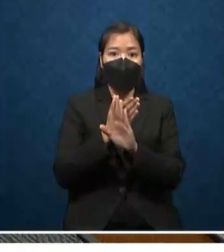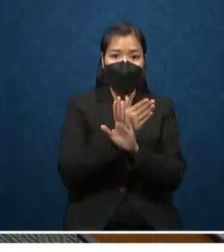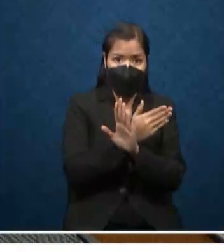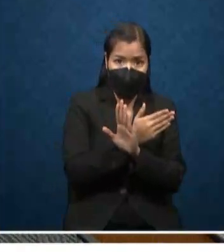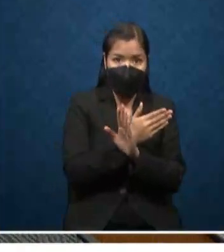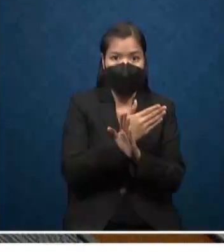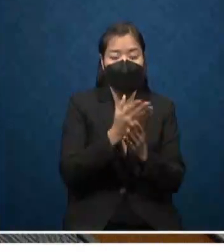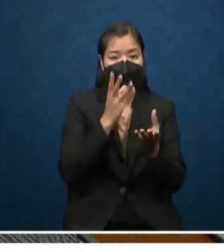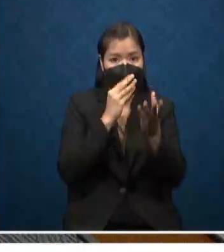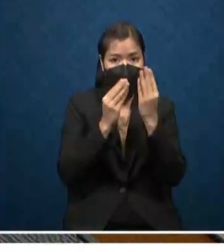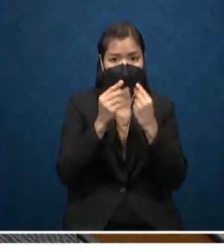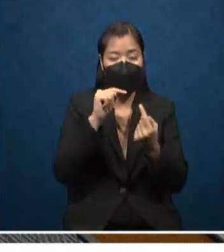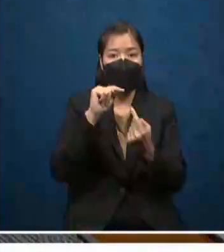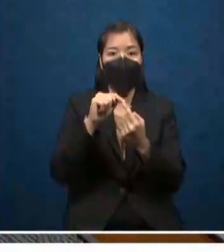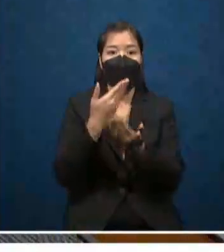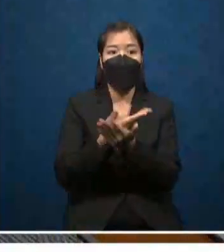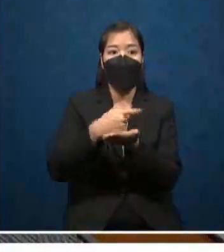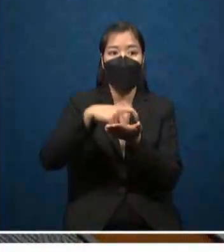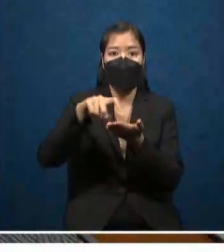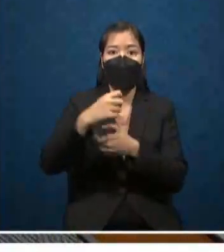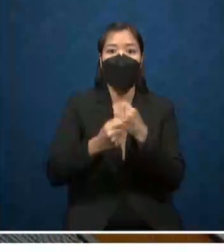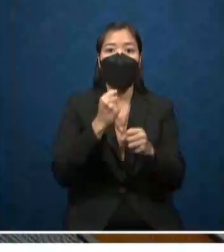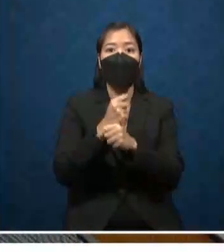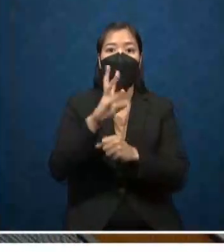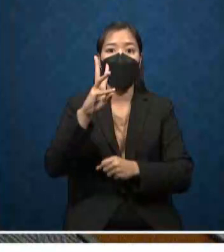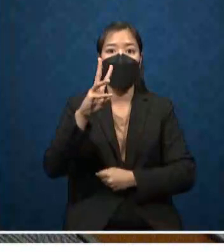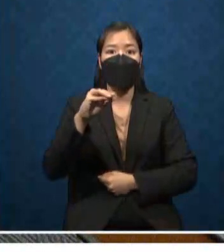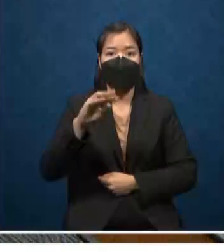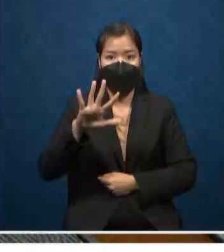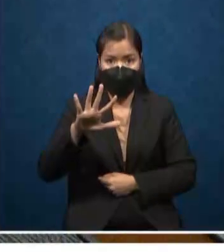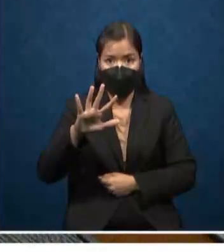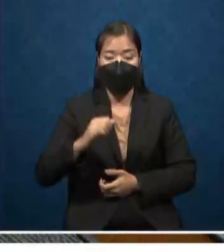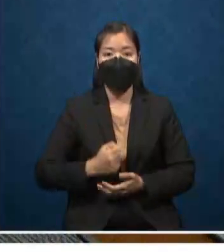าณรายจ่ายประจำปีงบประมาณ2565ครับ